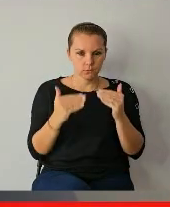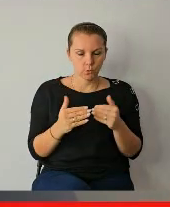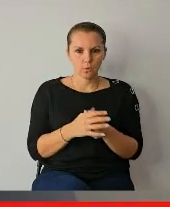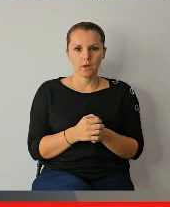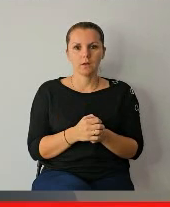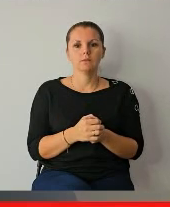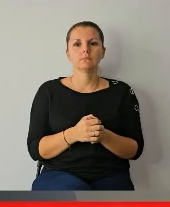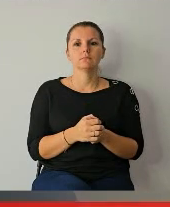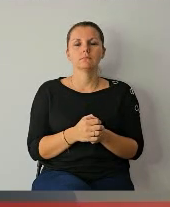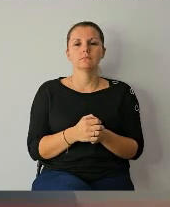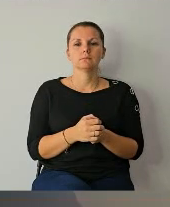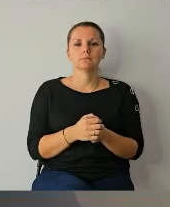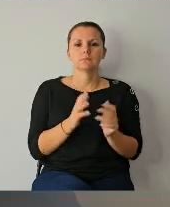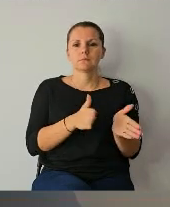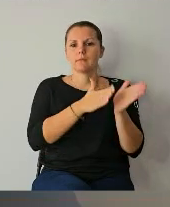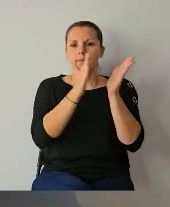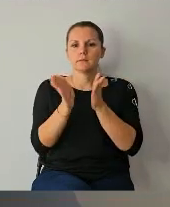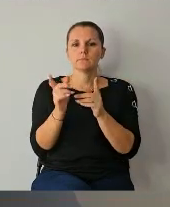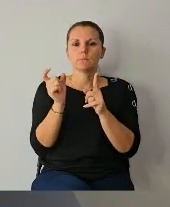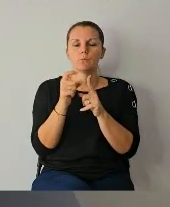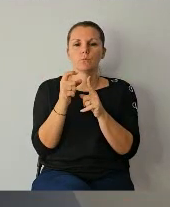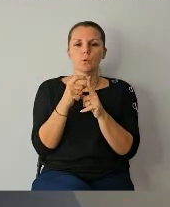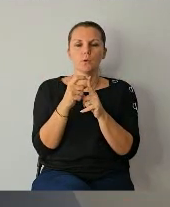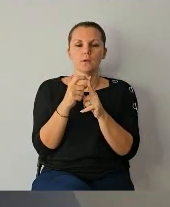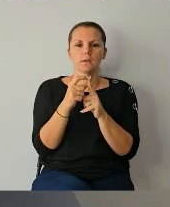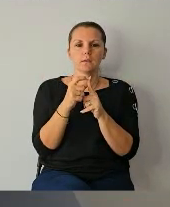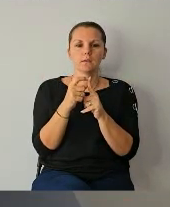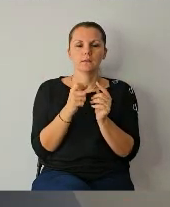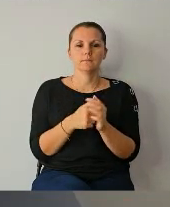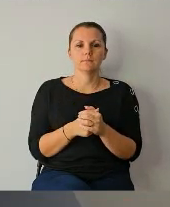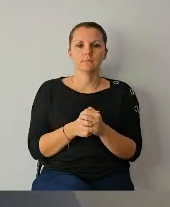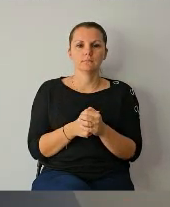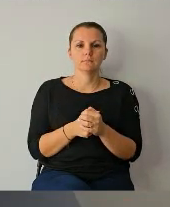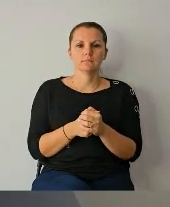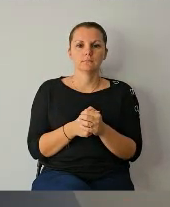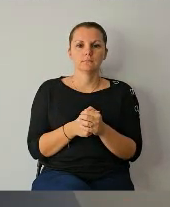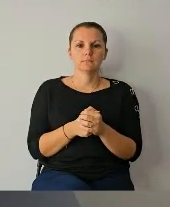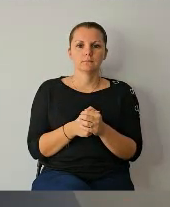Dziękuję. I następny punkt.